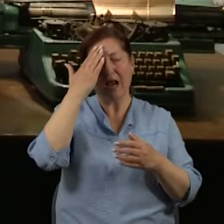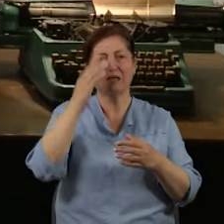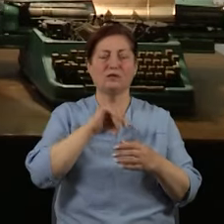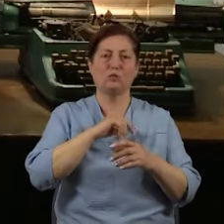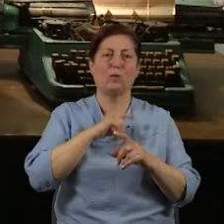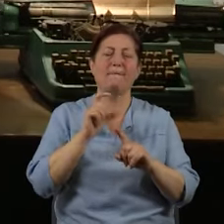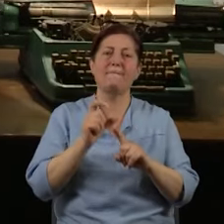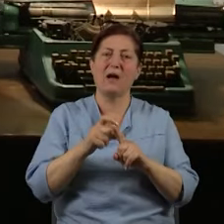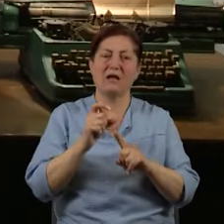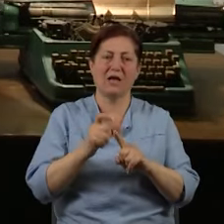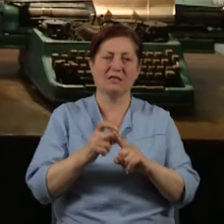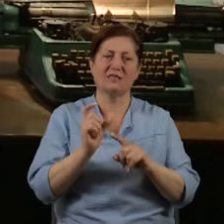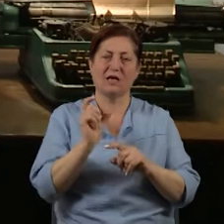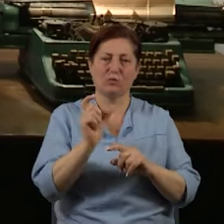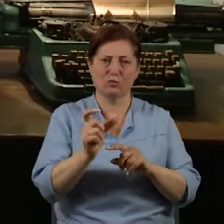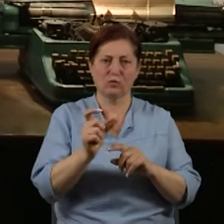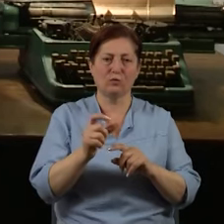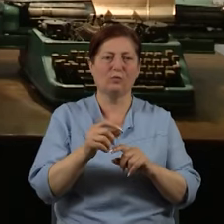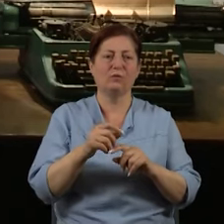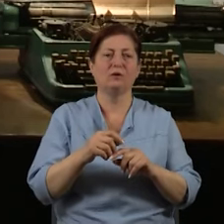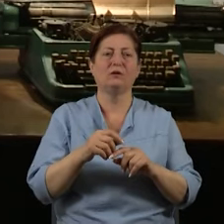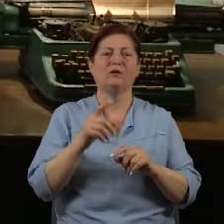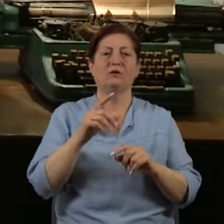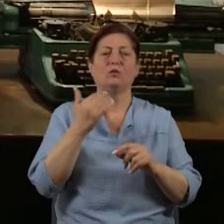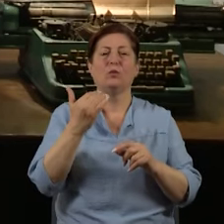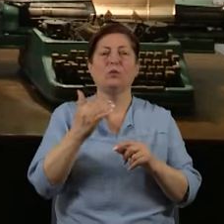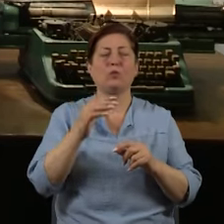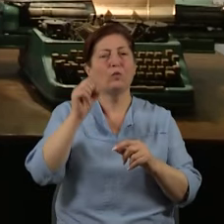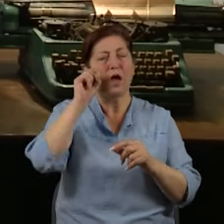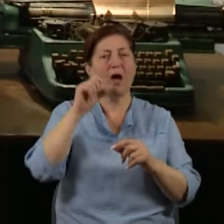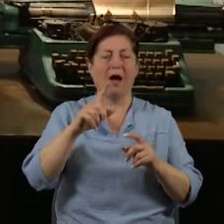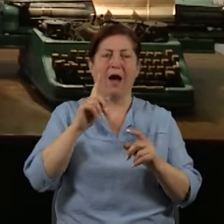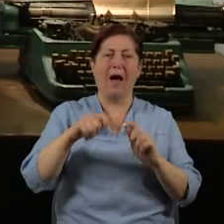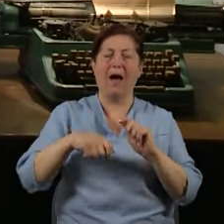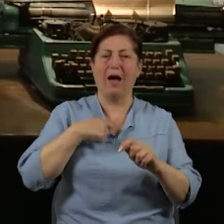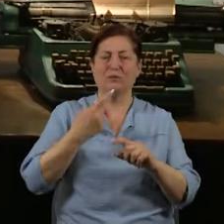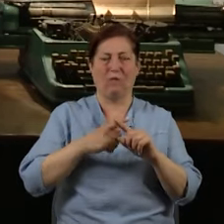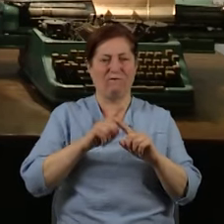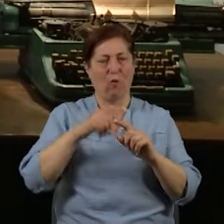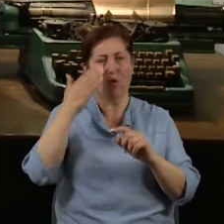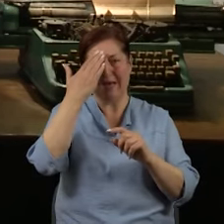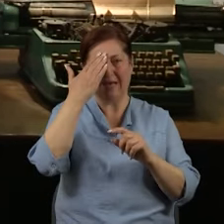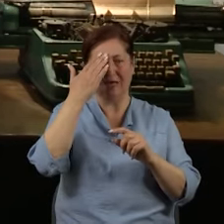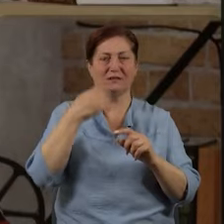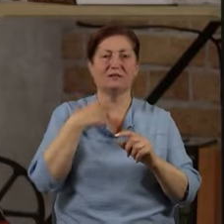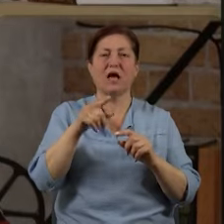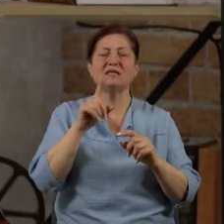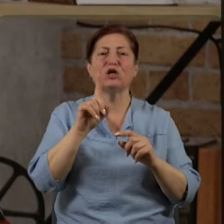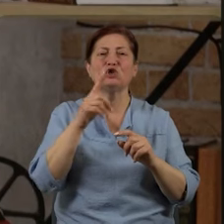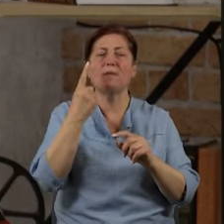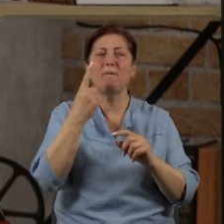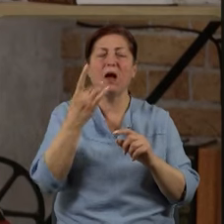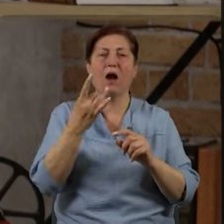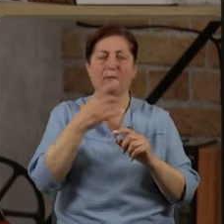մի անուծային իմ ծերացած մորմոտ էր, փայլես նշույլ ուրախությամբ, բայց ափսոս որ Երազ էր, եւ ինչ ենք մենք այդտեղ միանգամից